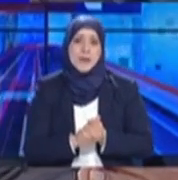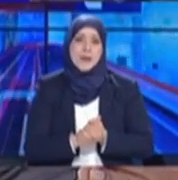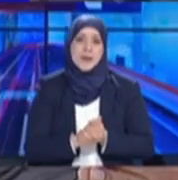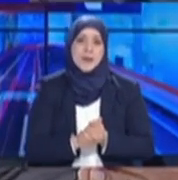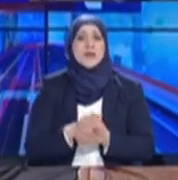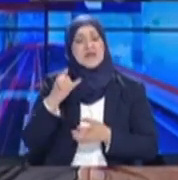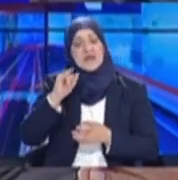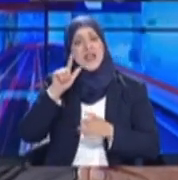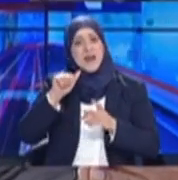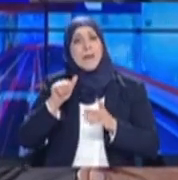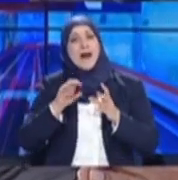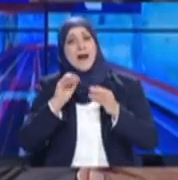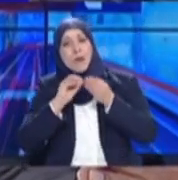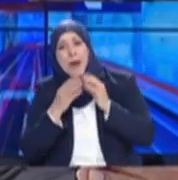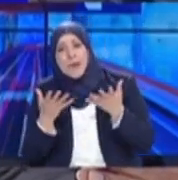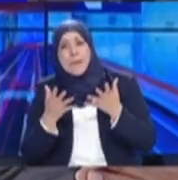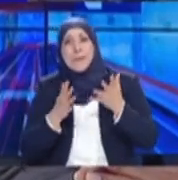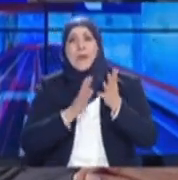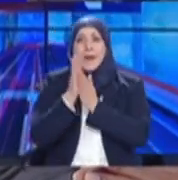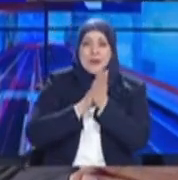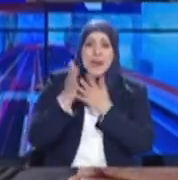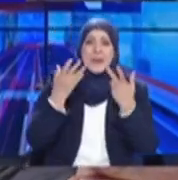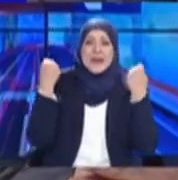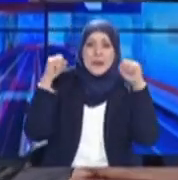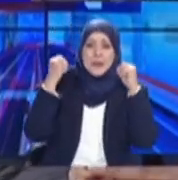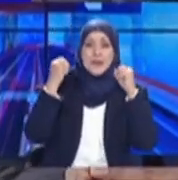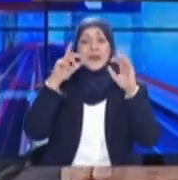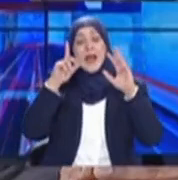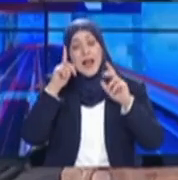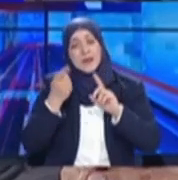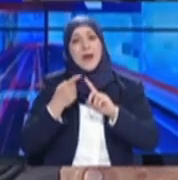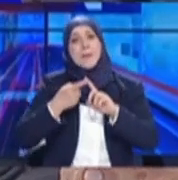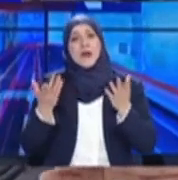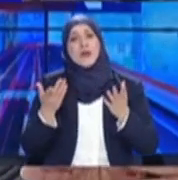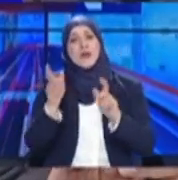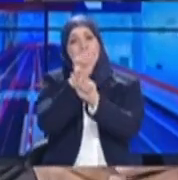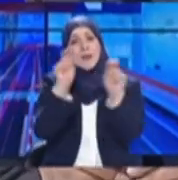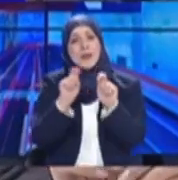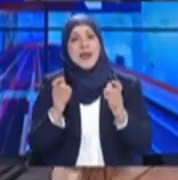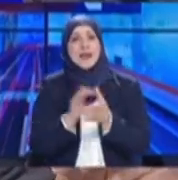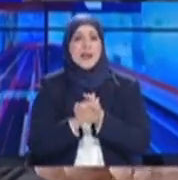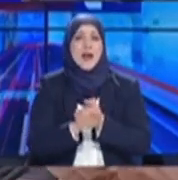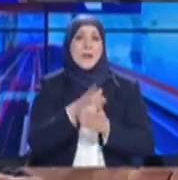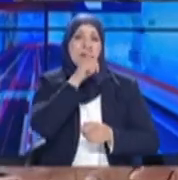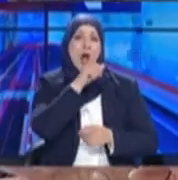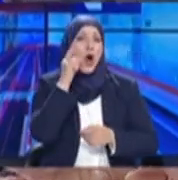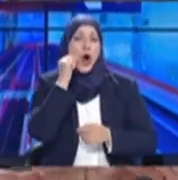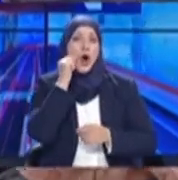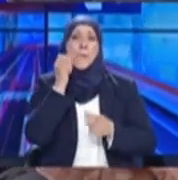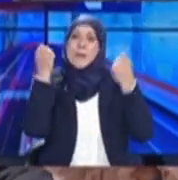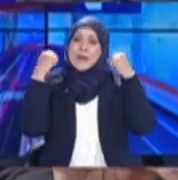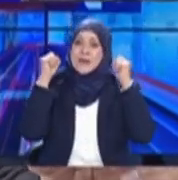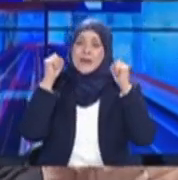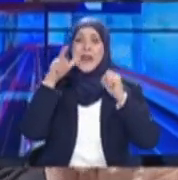التحركات نتمنى ان تكون في حينها لانه نحنا عمرها ما كانت